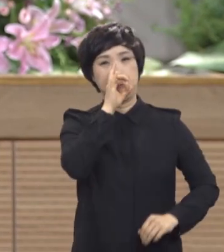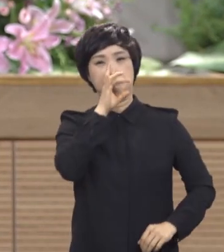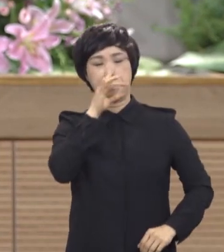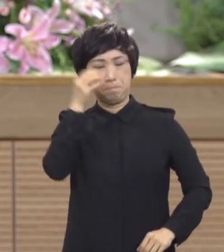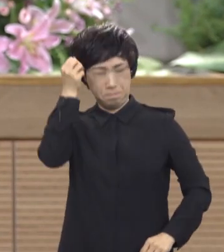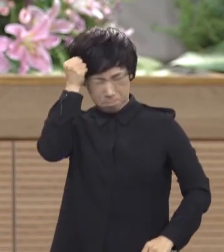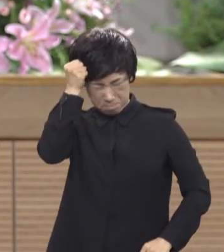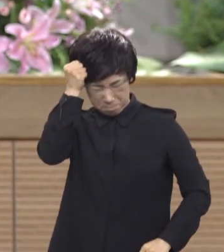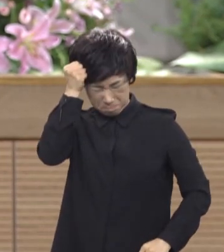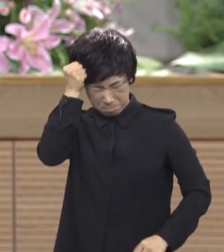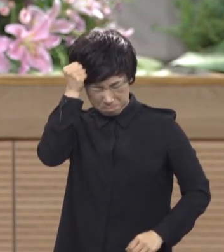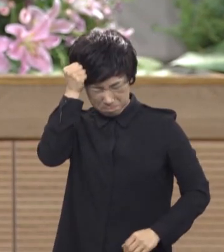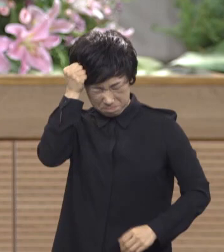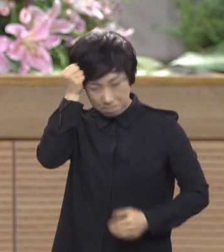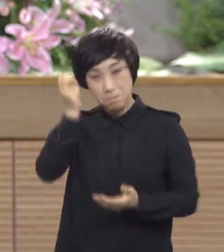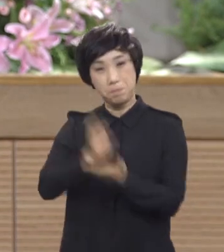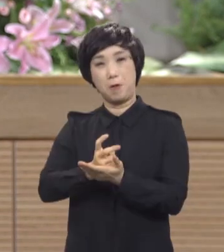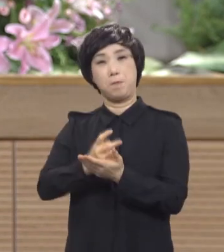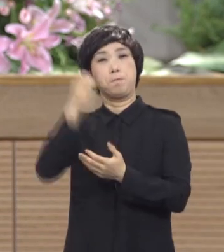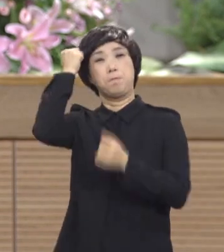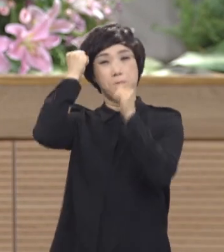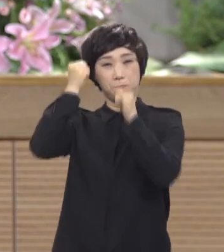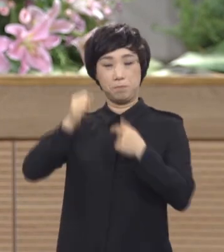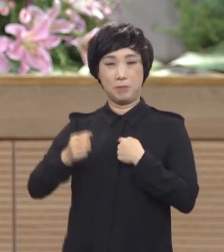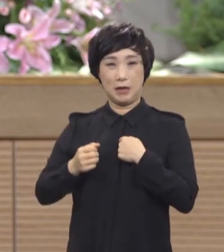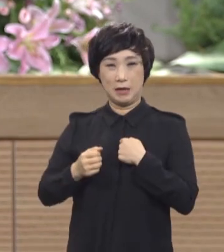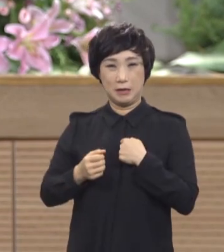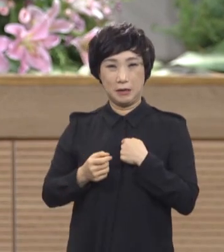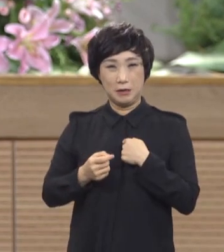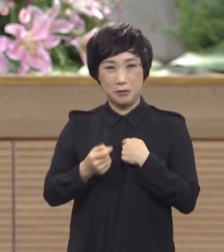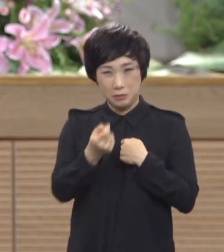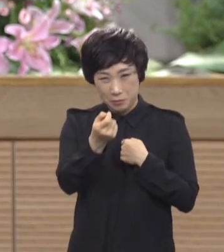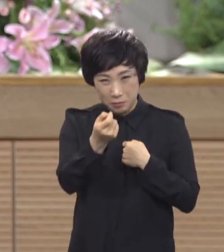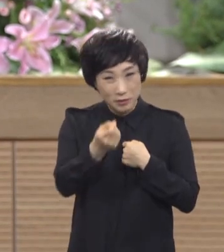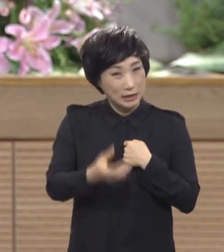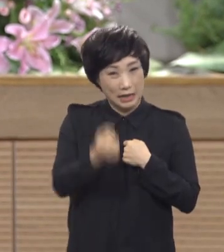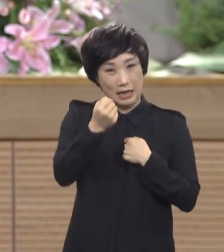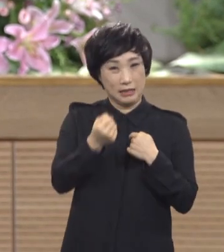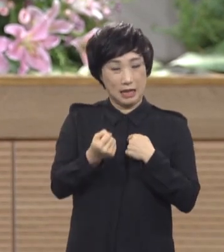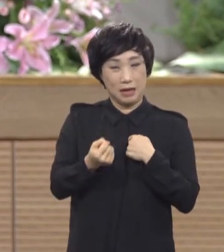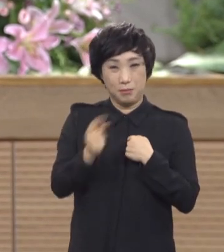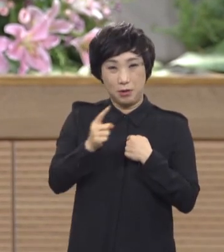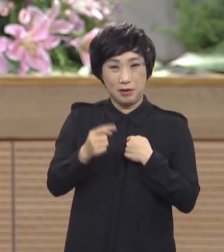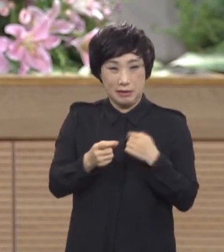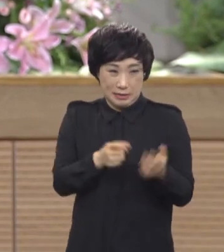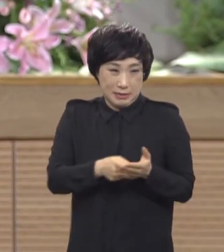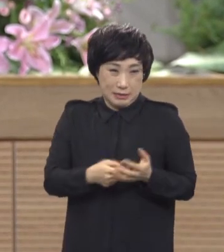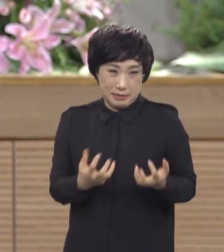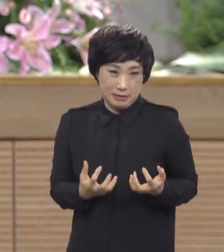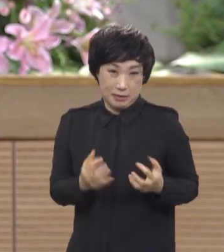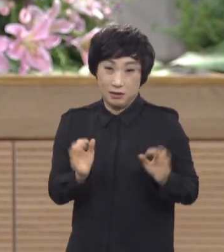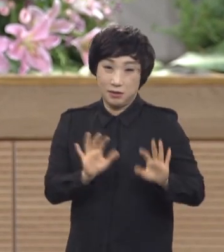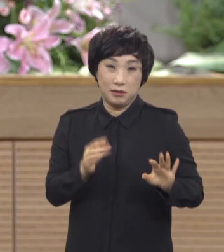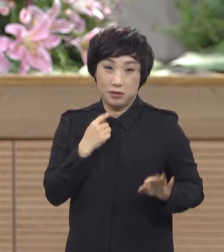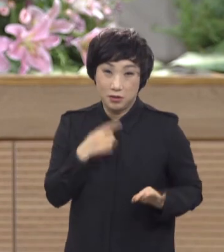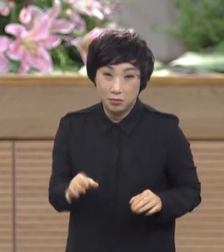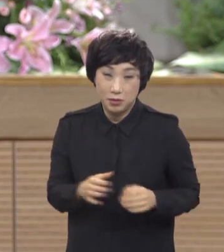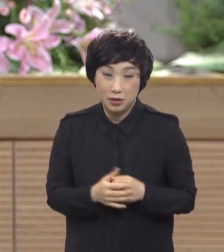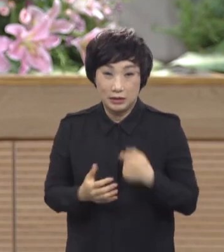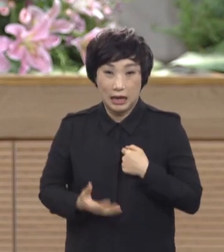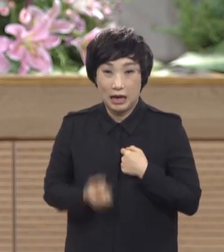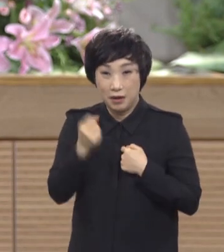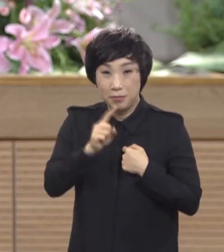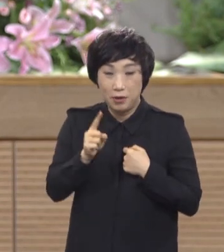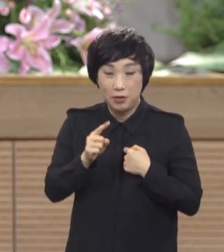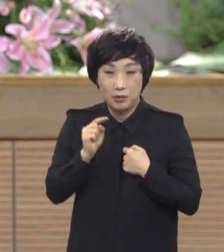된다는 원칙 아래서 조금도 내가 가진 것을 아껴본 적도 없고 정말로 내가